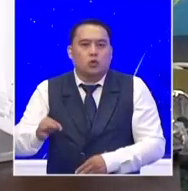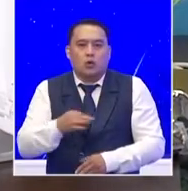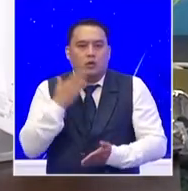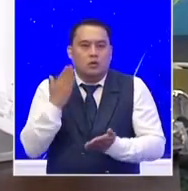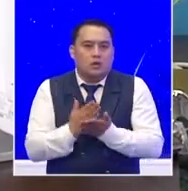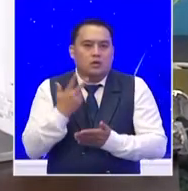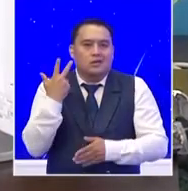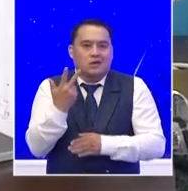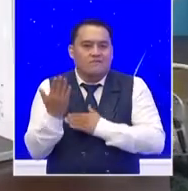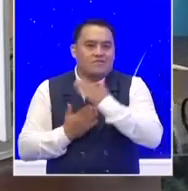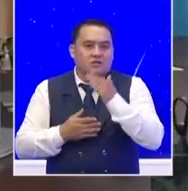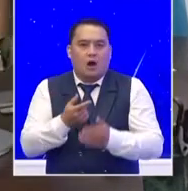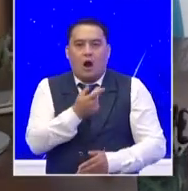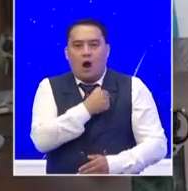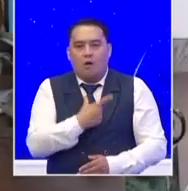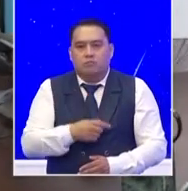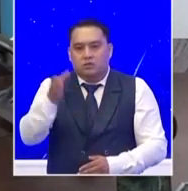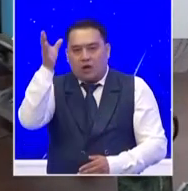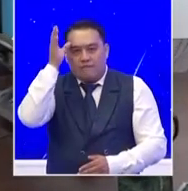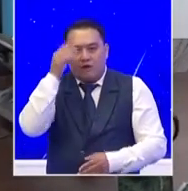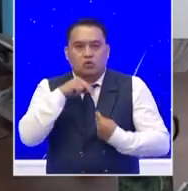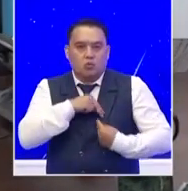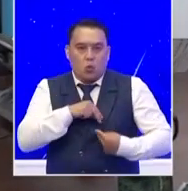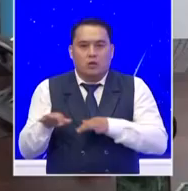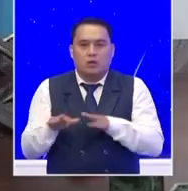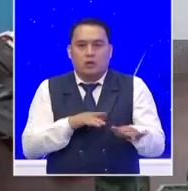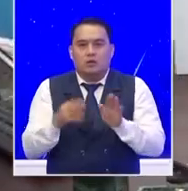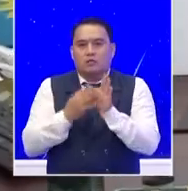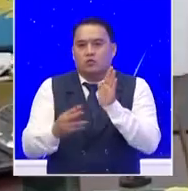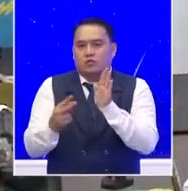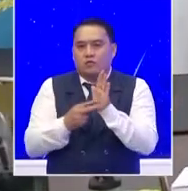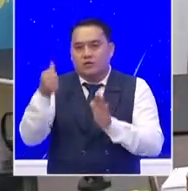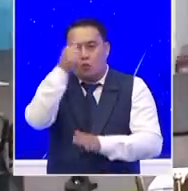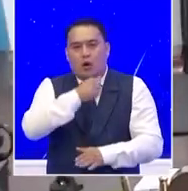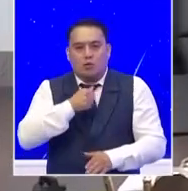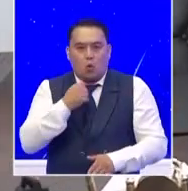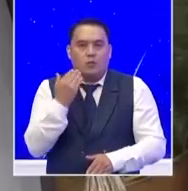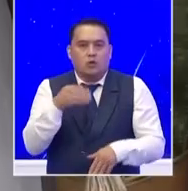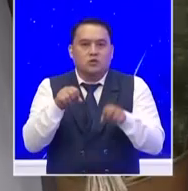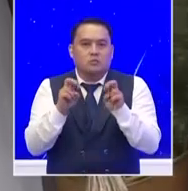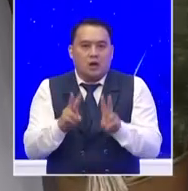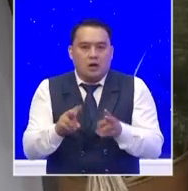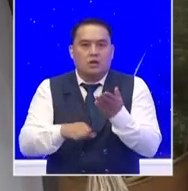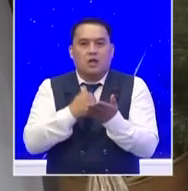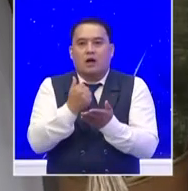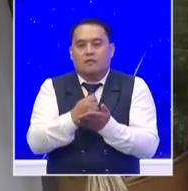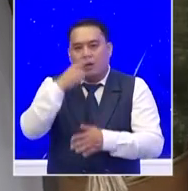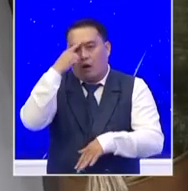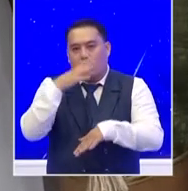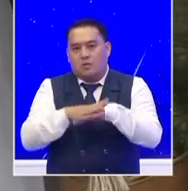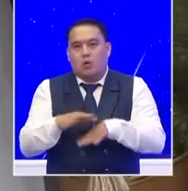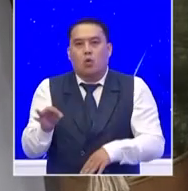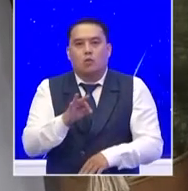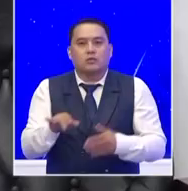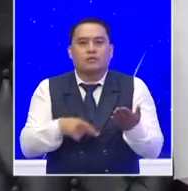области. Имеет 3 высших образования. Трудовую деятельность начала в 1998 году главным специалистом аппарата